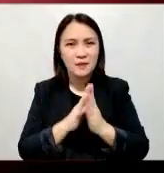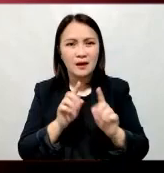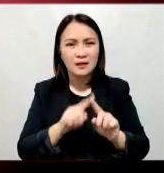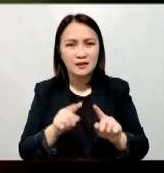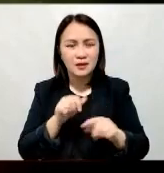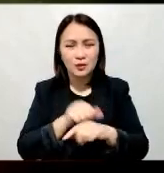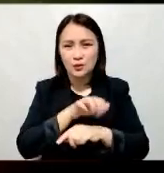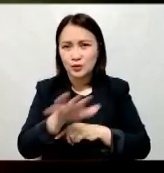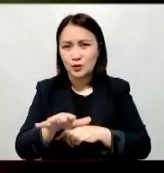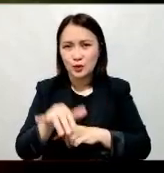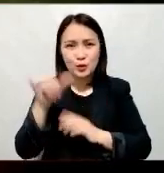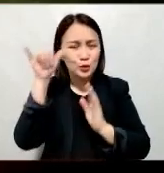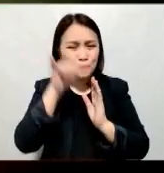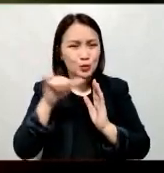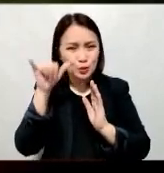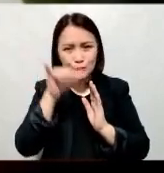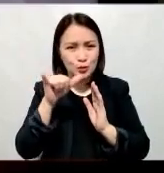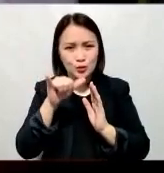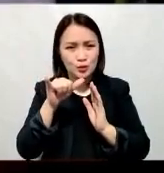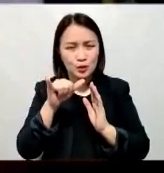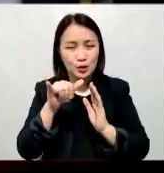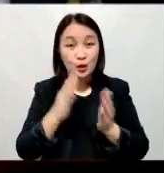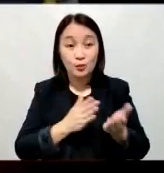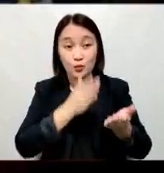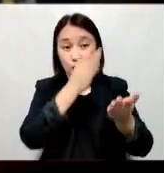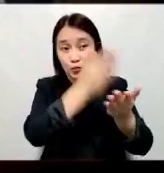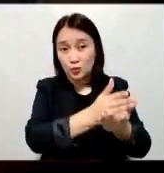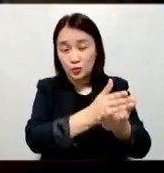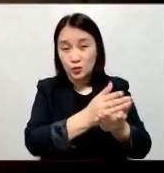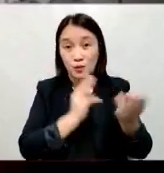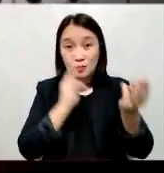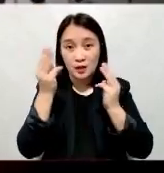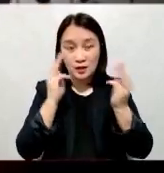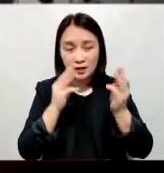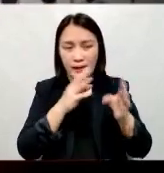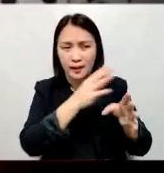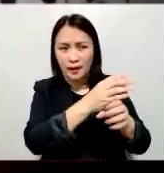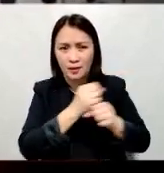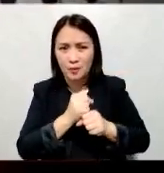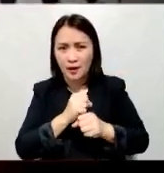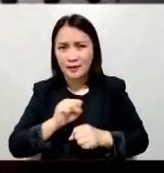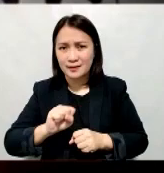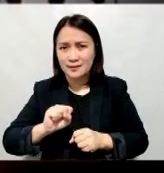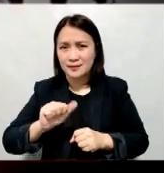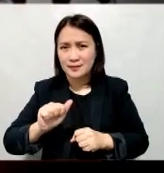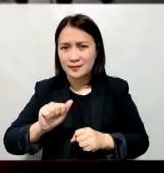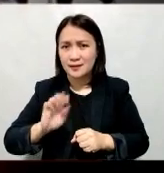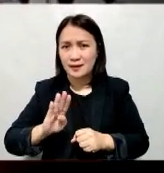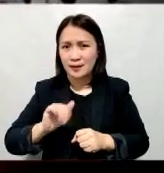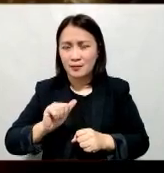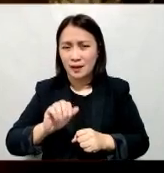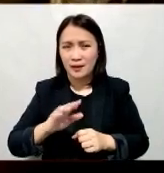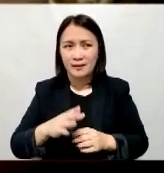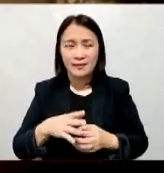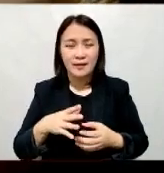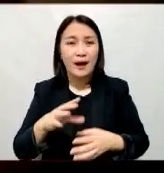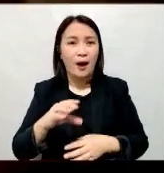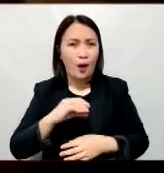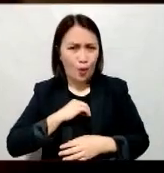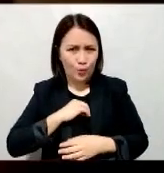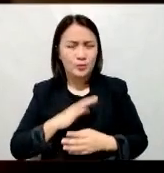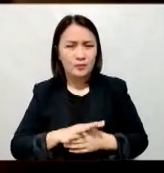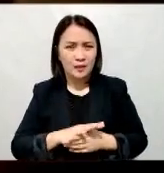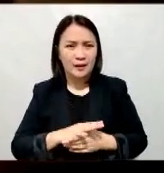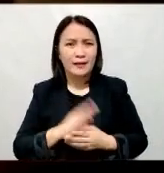video na nagsasabing kaya raw nagtungo doon ang Pangulo ay para bawiin na ang Sabah na parehong inaangkin ng Malaysia at ng Pilipinas. Ayon pa